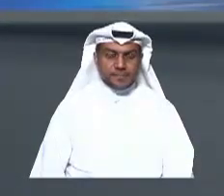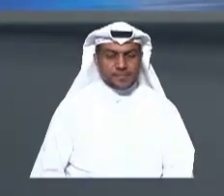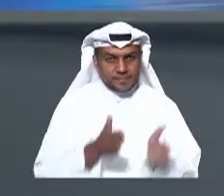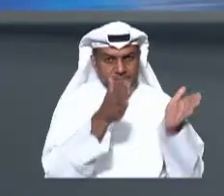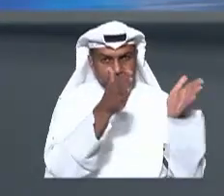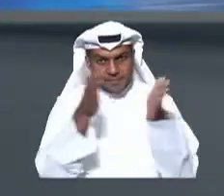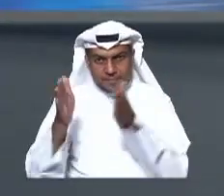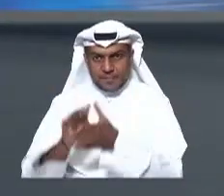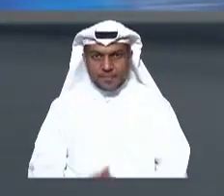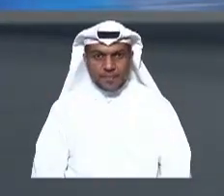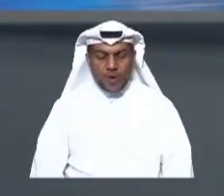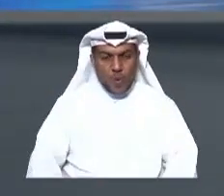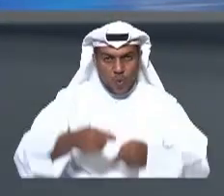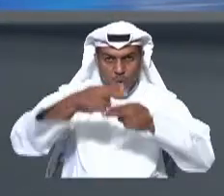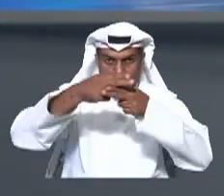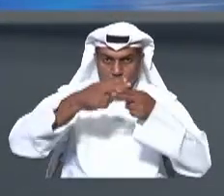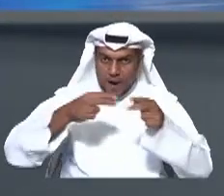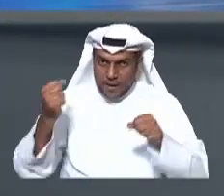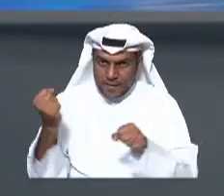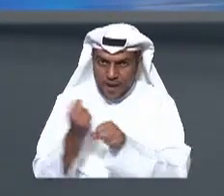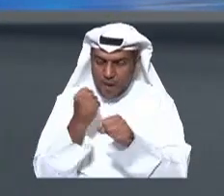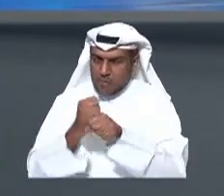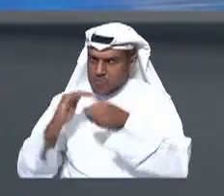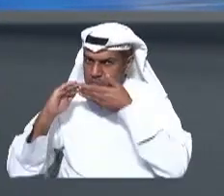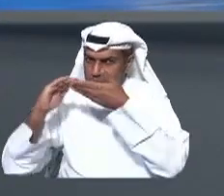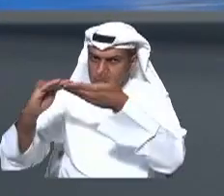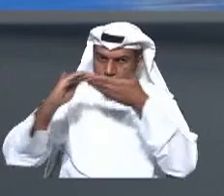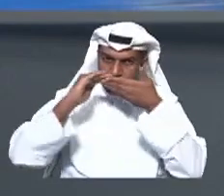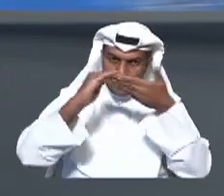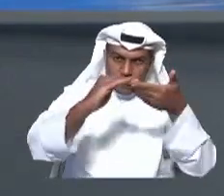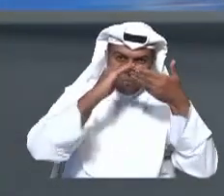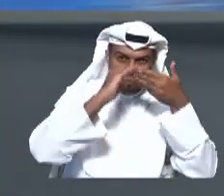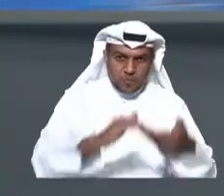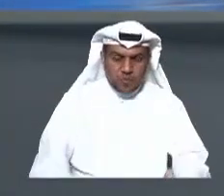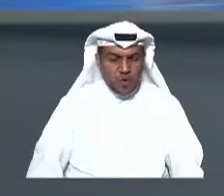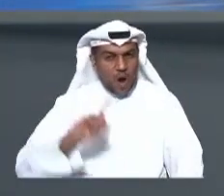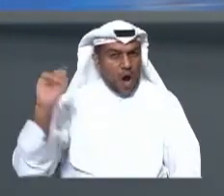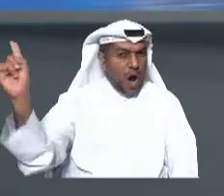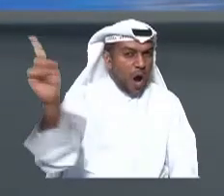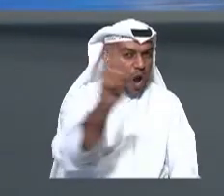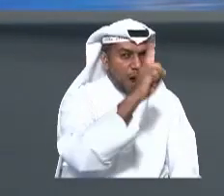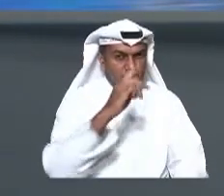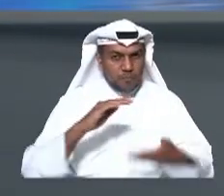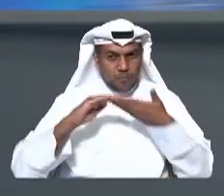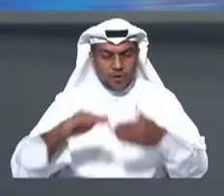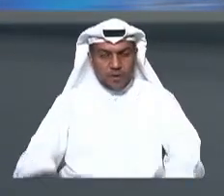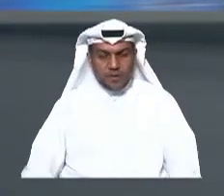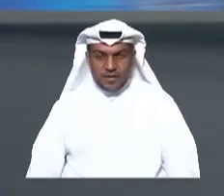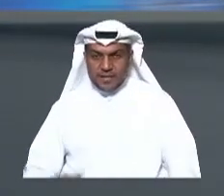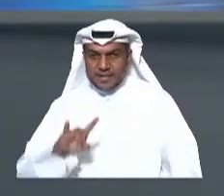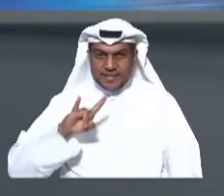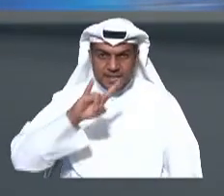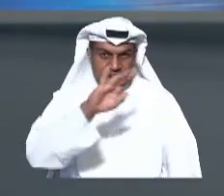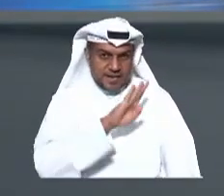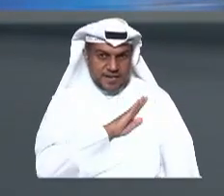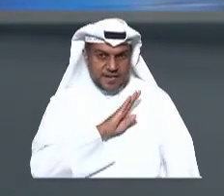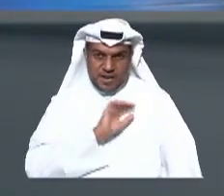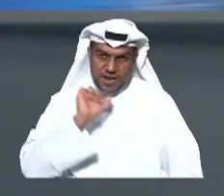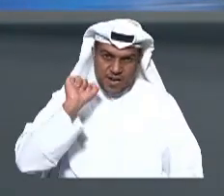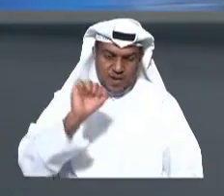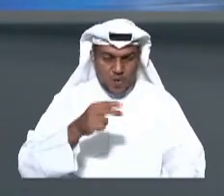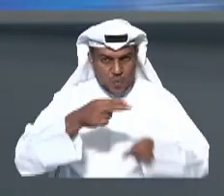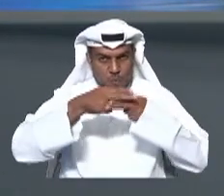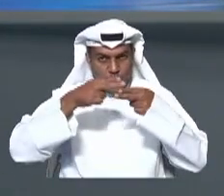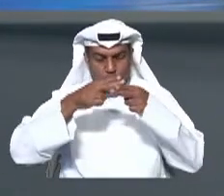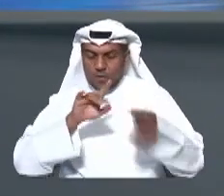واستكمالا لدور دولة الكويت في إغاثة منكوبي الكوارث والفيضانات في العالم، أقلعت طائرة عسكرية تابعة للقوة الجوية